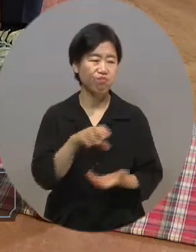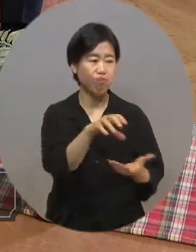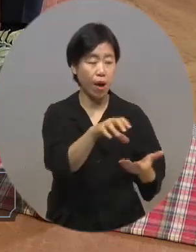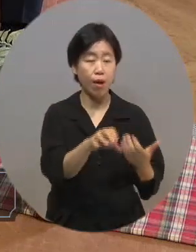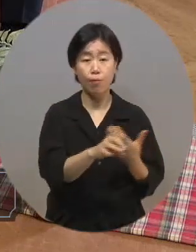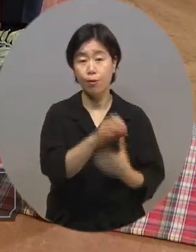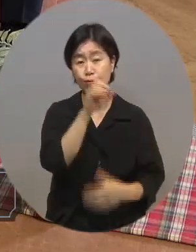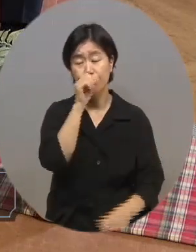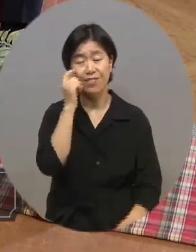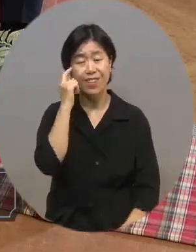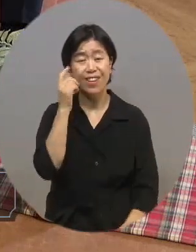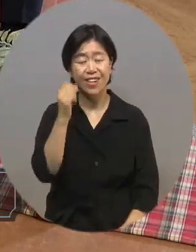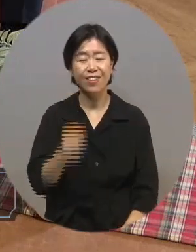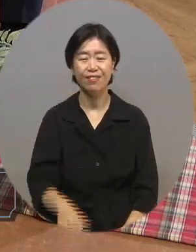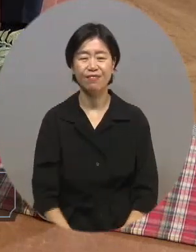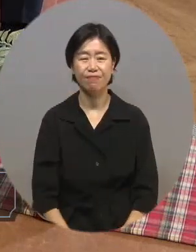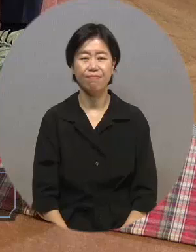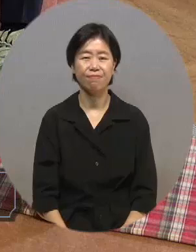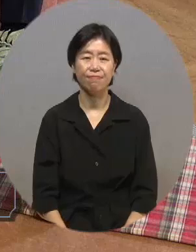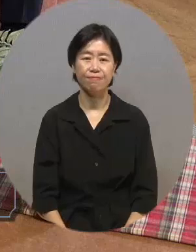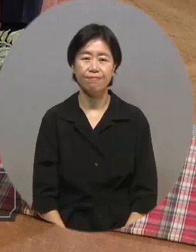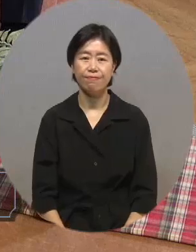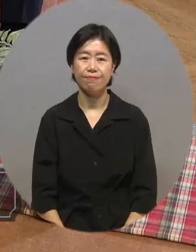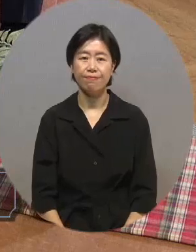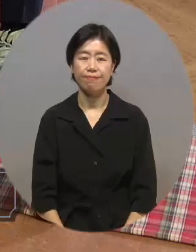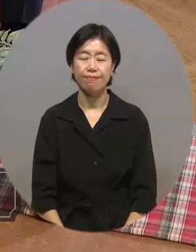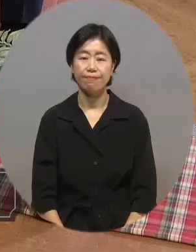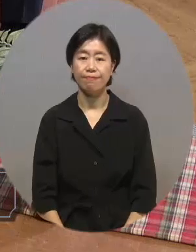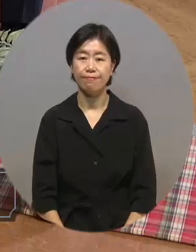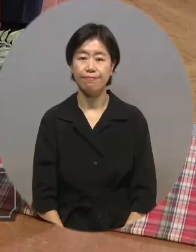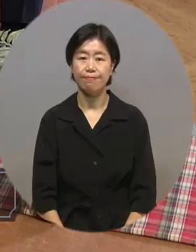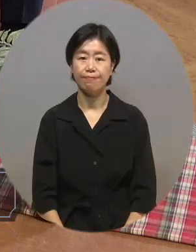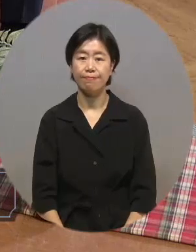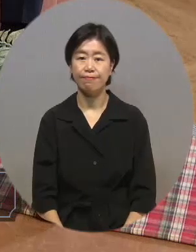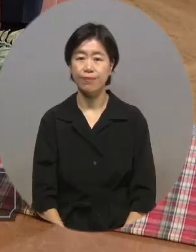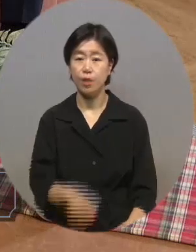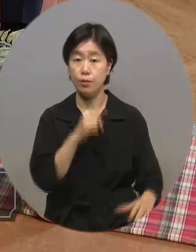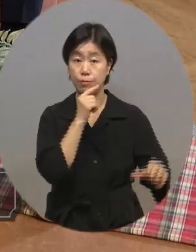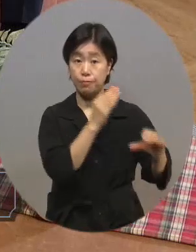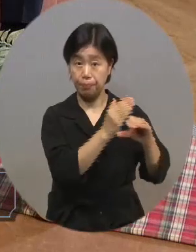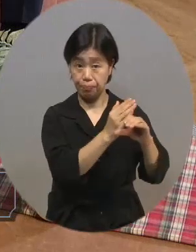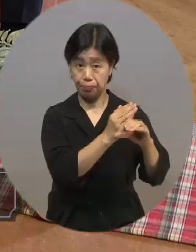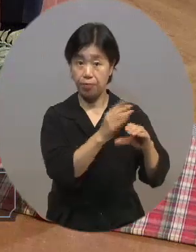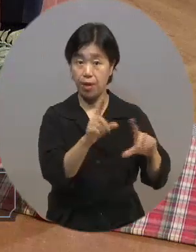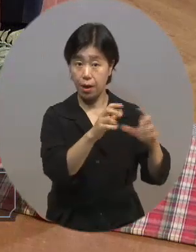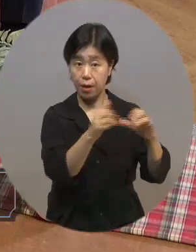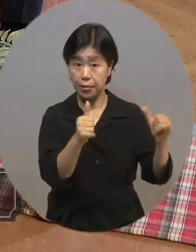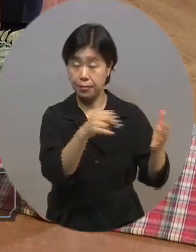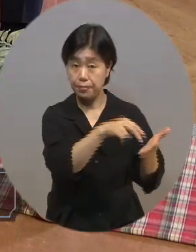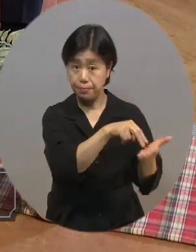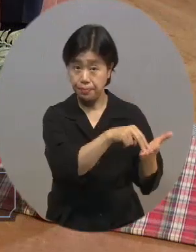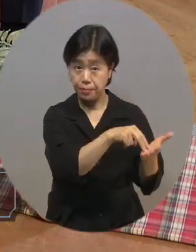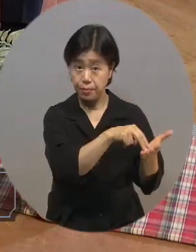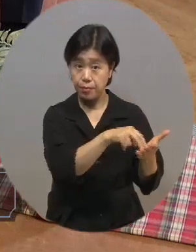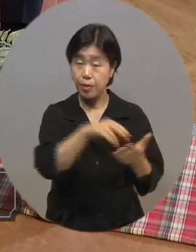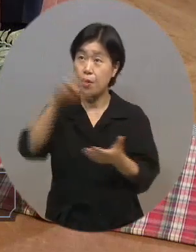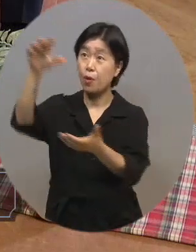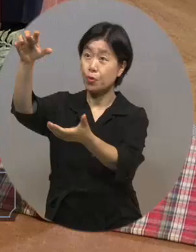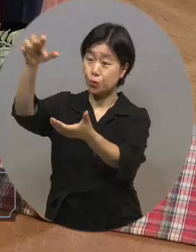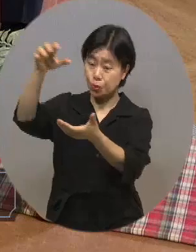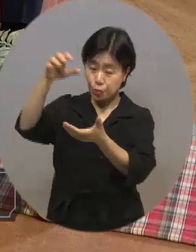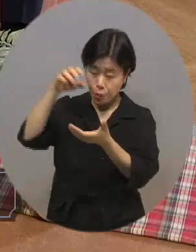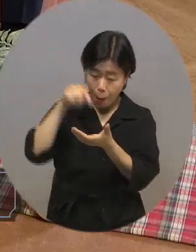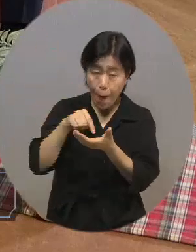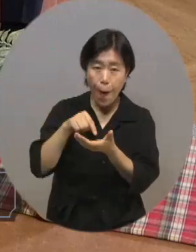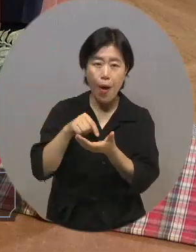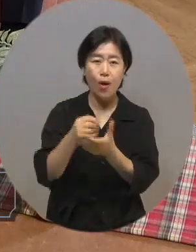갚는 그런 모습이 될 수도 있을 것 같고 북한 주민들 입장에서도 달러를 거절하기가 그렇게 쉽지 않을